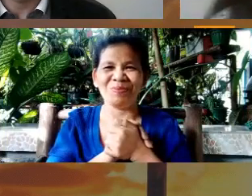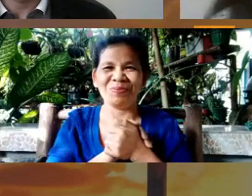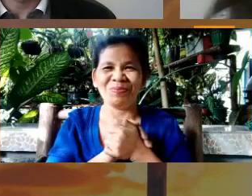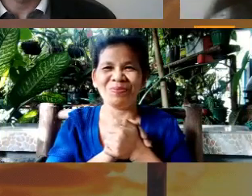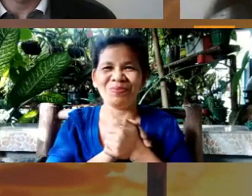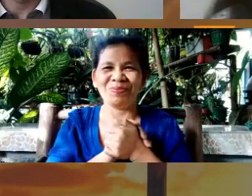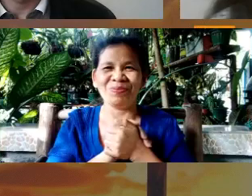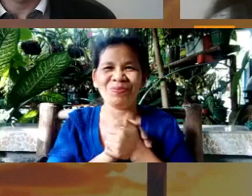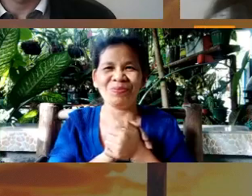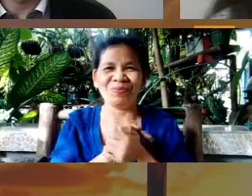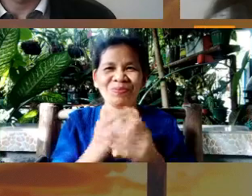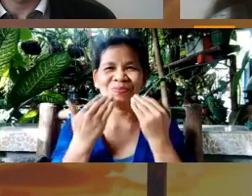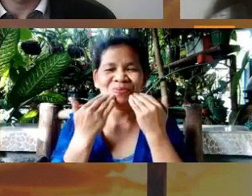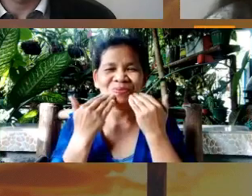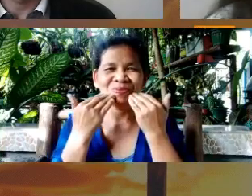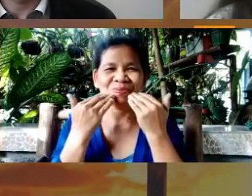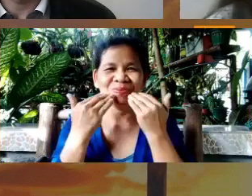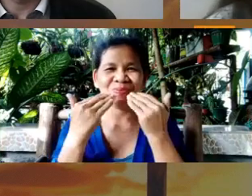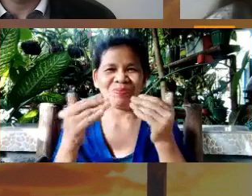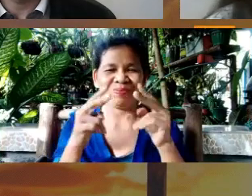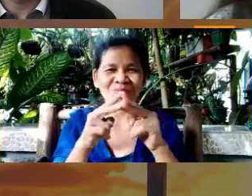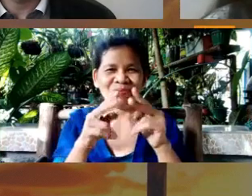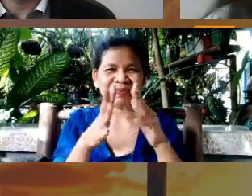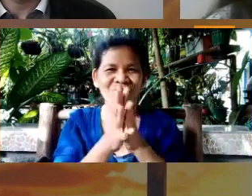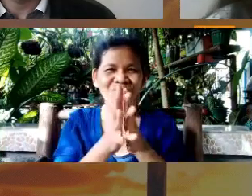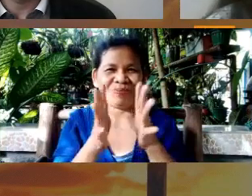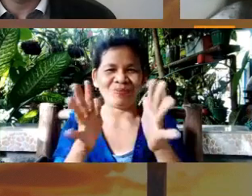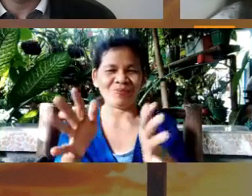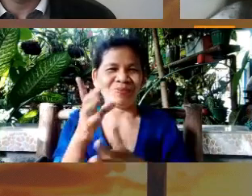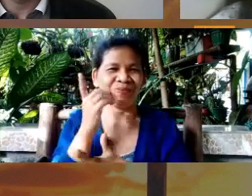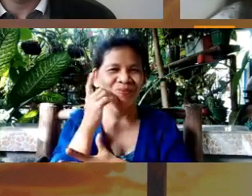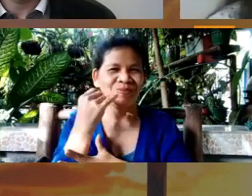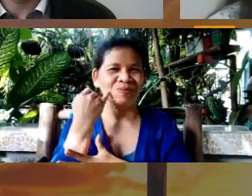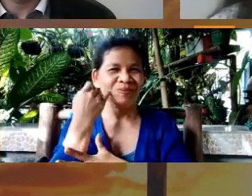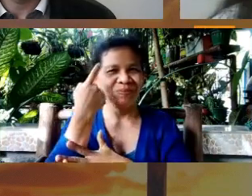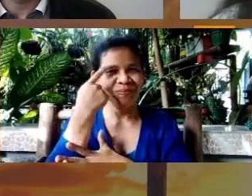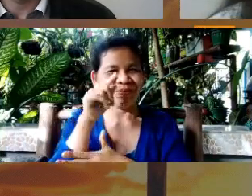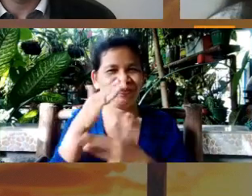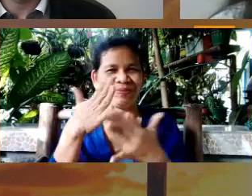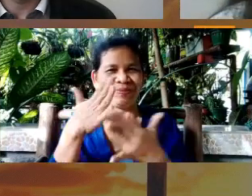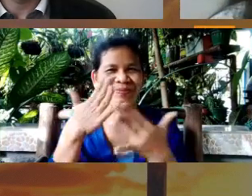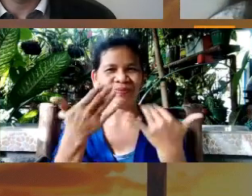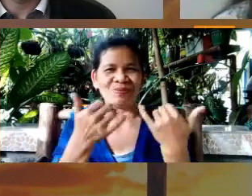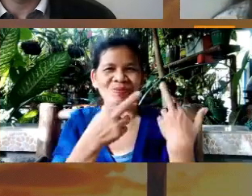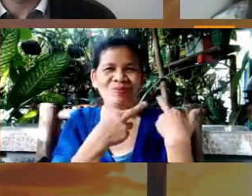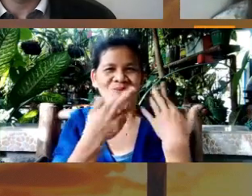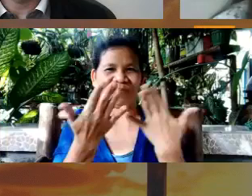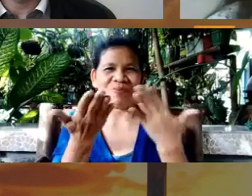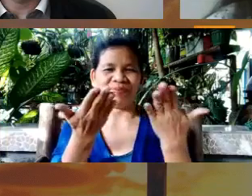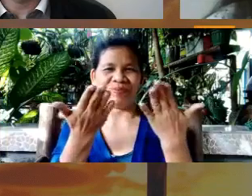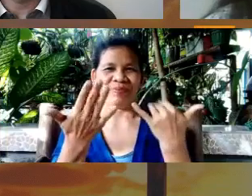Okay, maraming salamat sa iyo, Ma'am Dyra, sa iyong ginampanan sa umagang ito. At